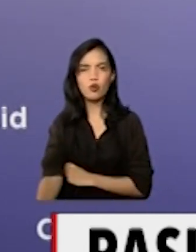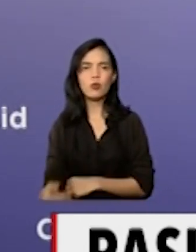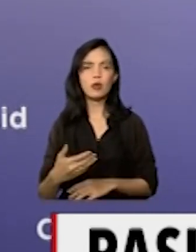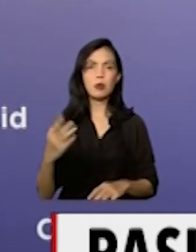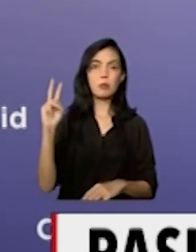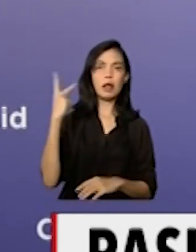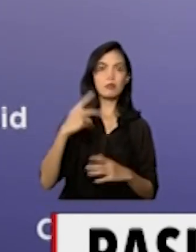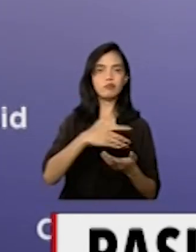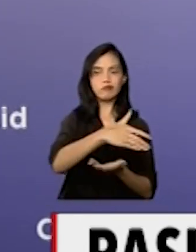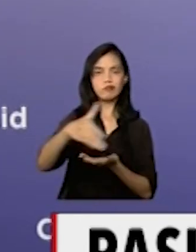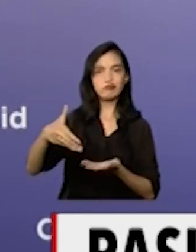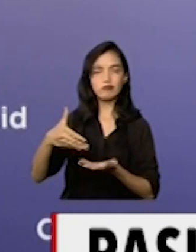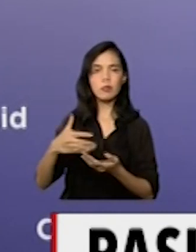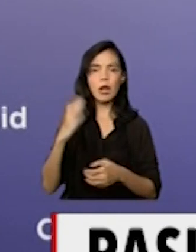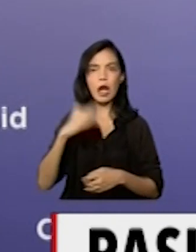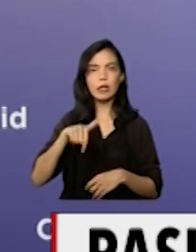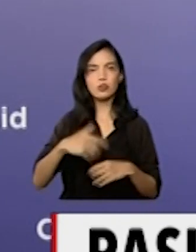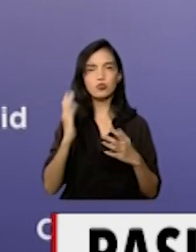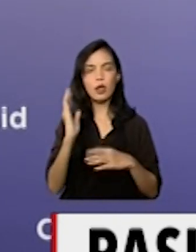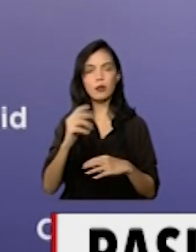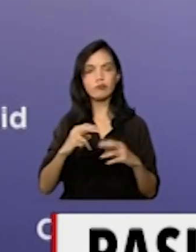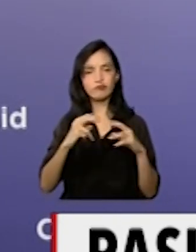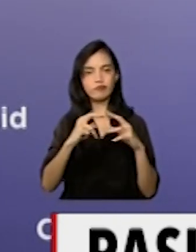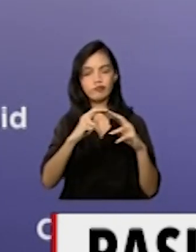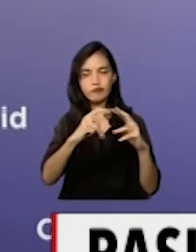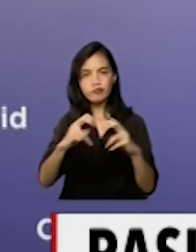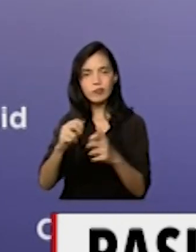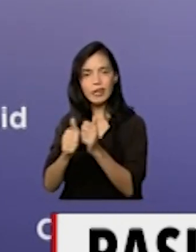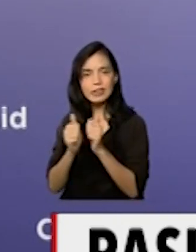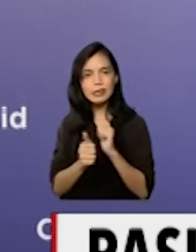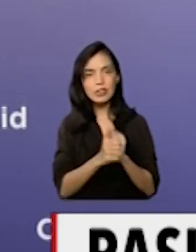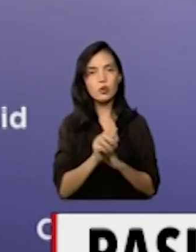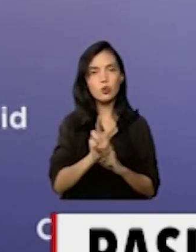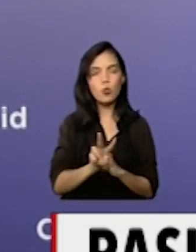kemarin. Kita hari ini telah melakukan pemeriksaan spesimen sebanyak